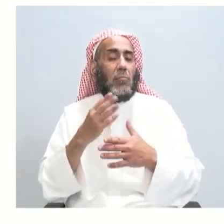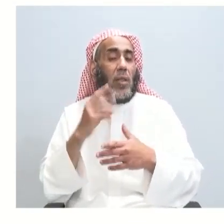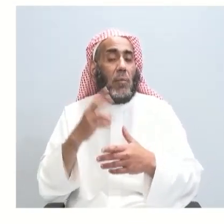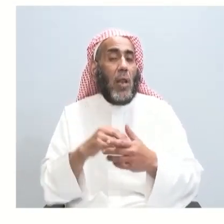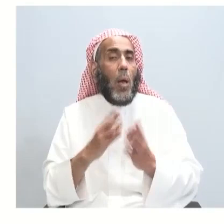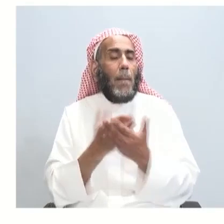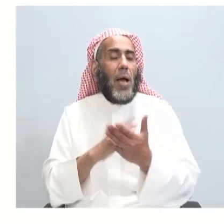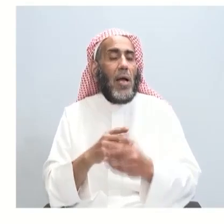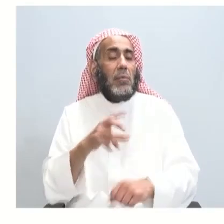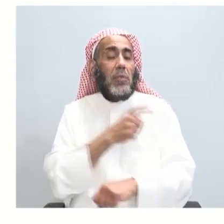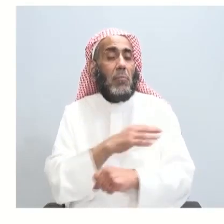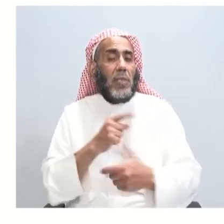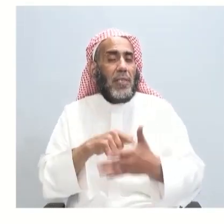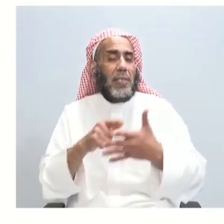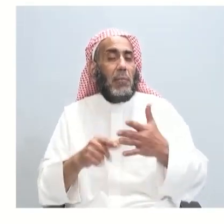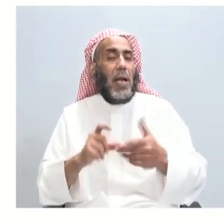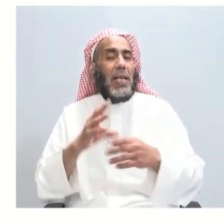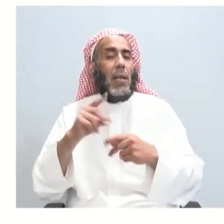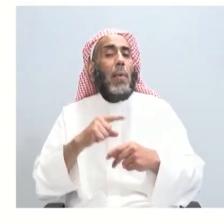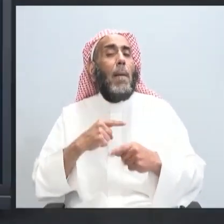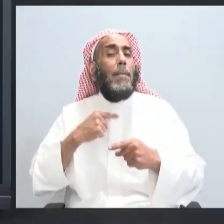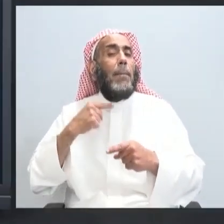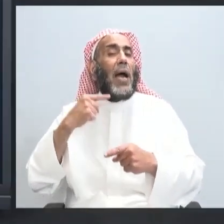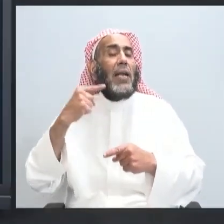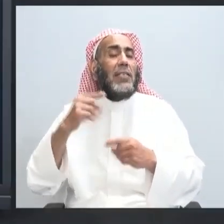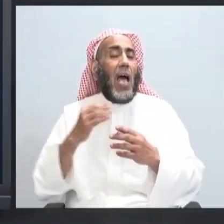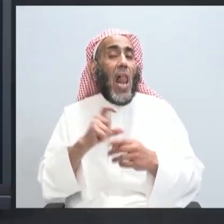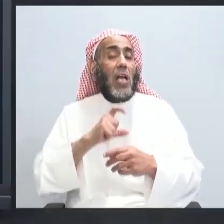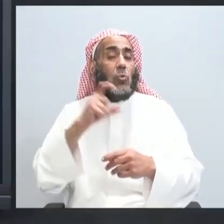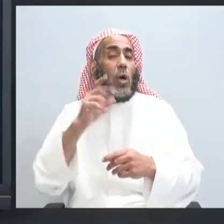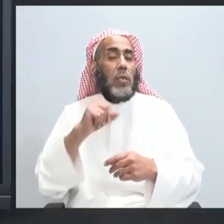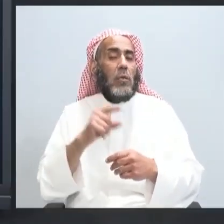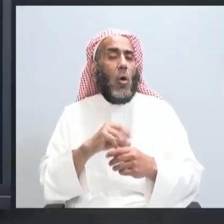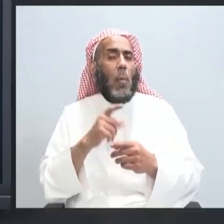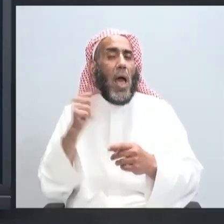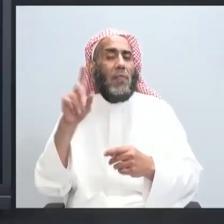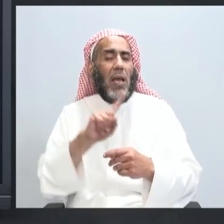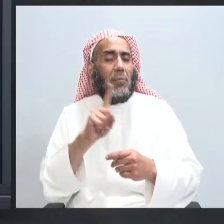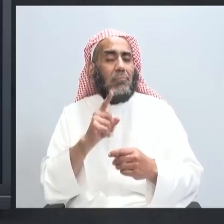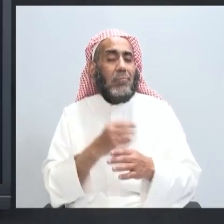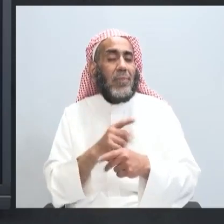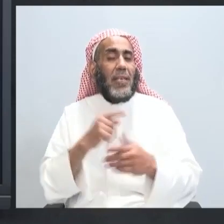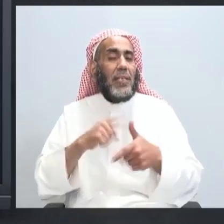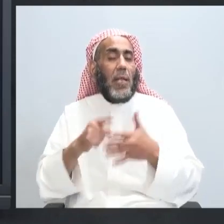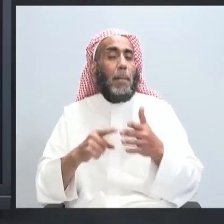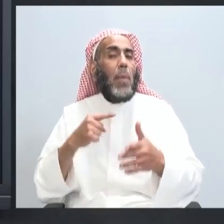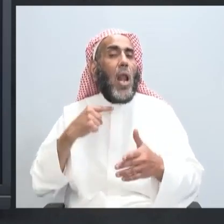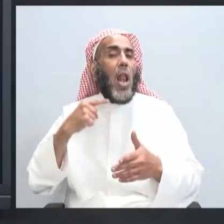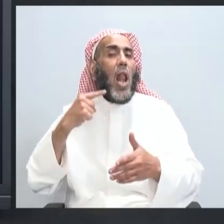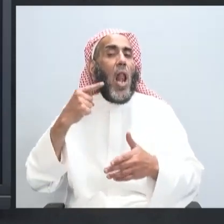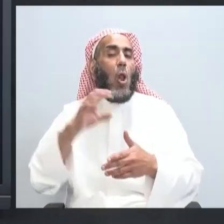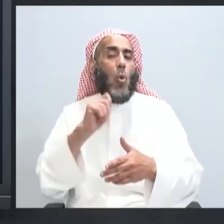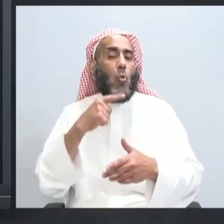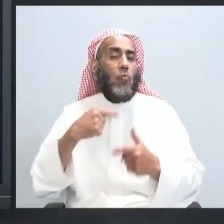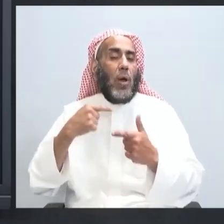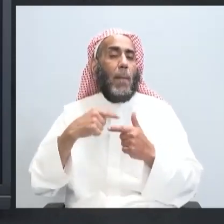معاجم اعتمد الترتيب حسب المخرج معنا الاصوات لم يعتمد بالترتيب الف بائي وانما اعتمد الترتيب بالالفاظ حسب مخارج